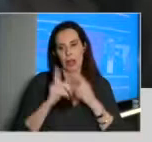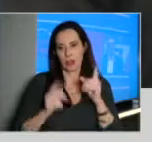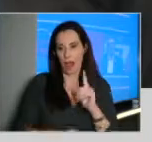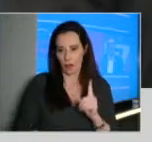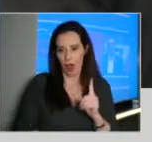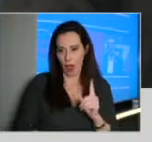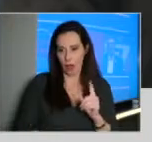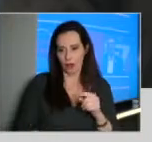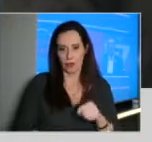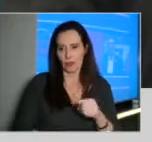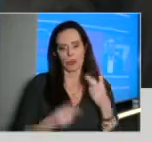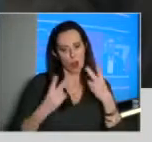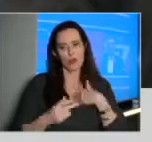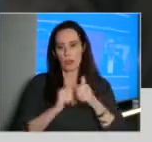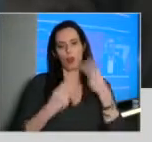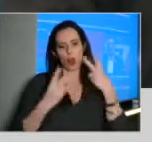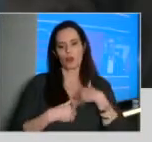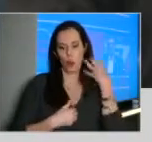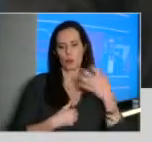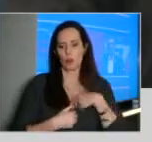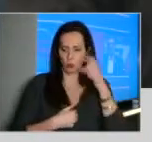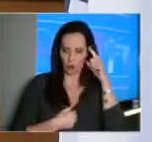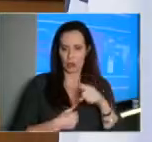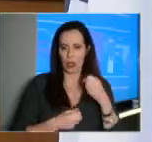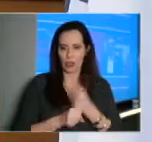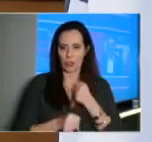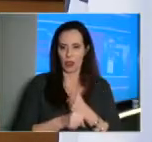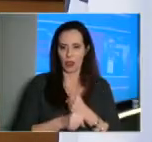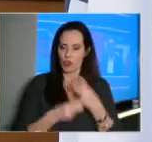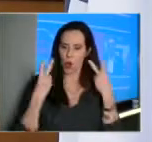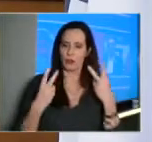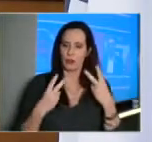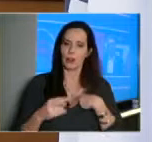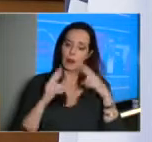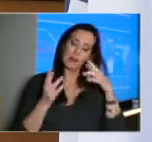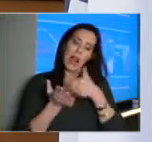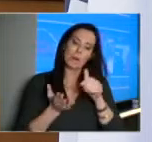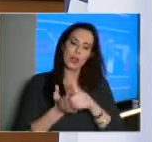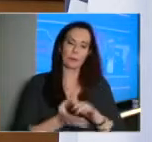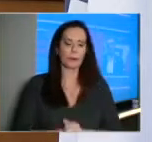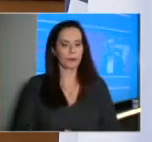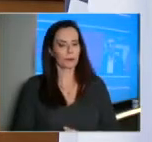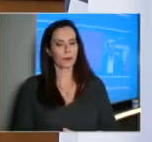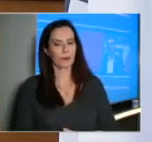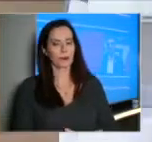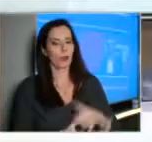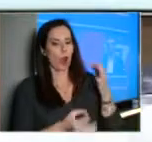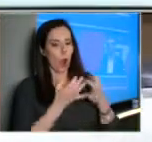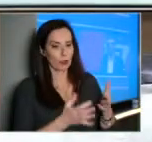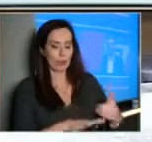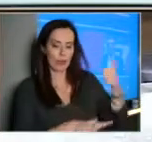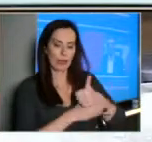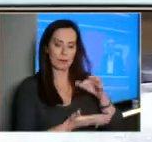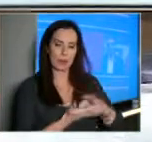אבל העולמות האלה קרובים לליבי, אני אוהב אותם, אני חושב שזה עשייה של שליחות, ואני מקווה להמשיך להיות בהם. עורך דין יוסי שרבי, מנכ"ל